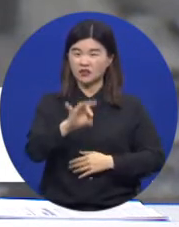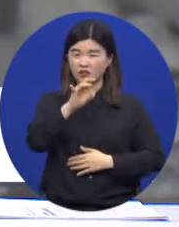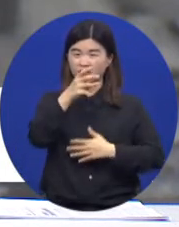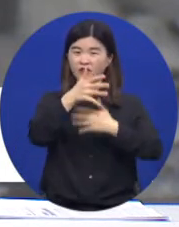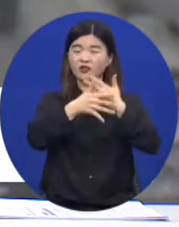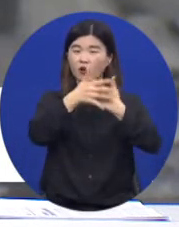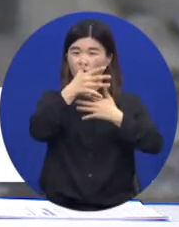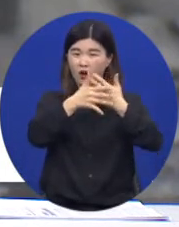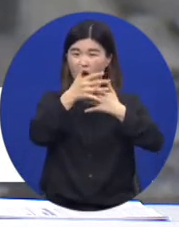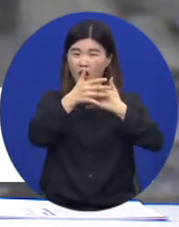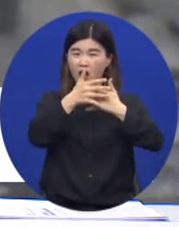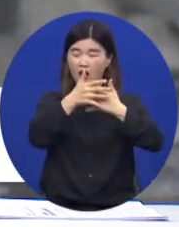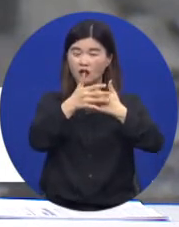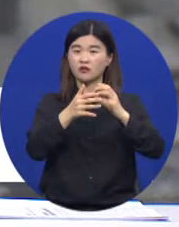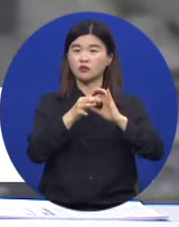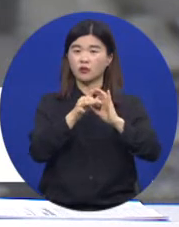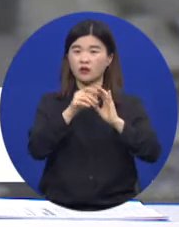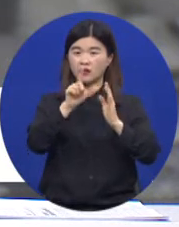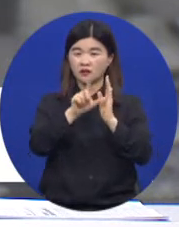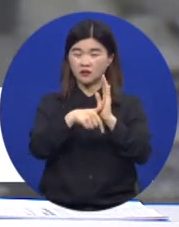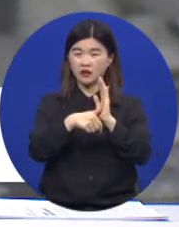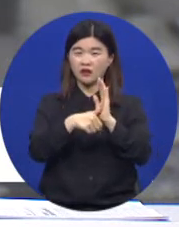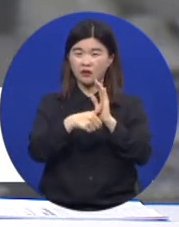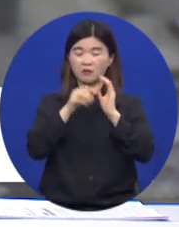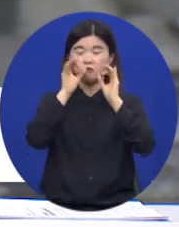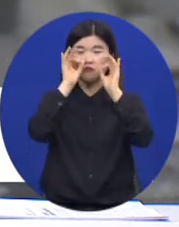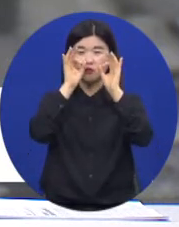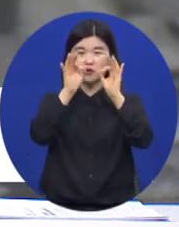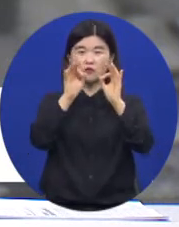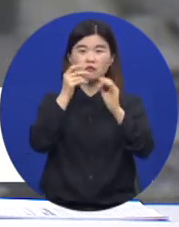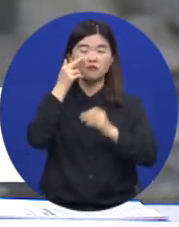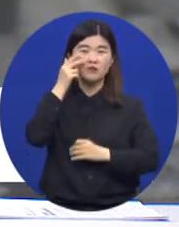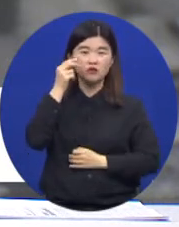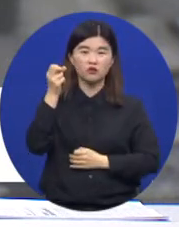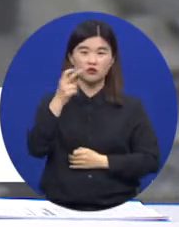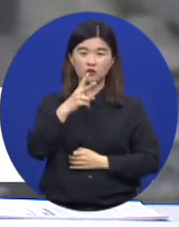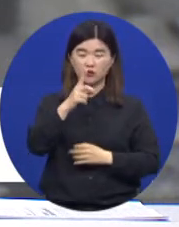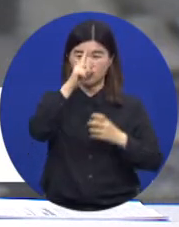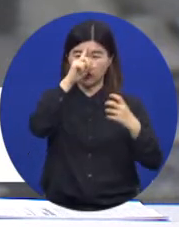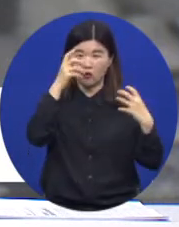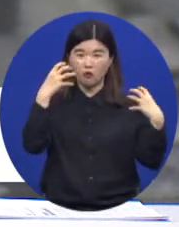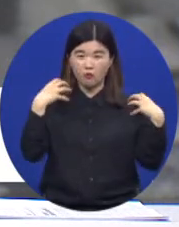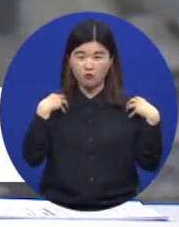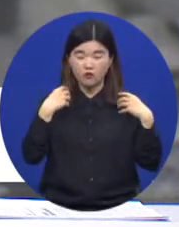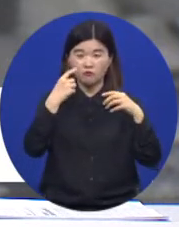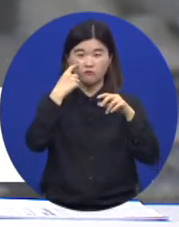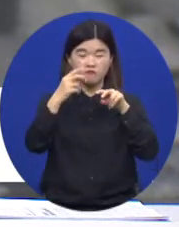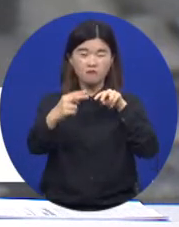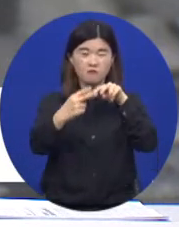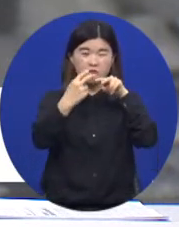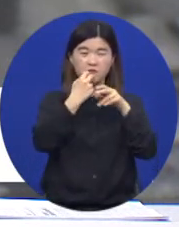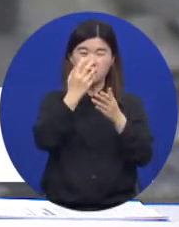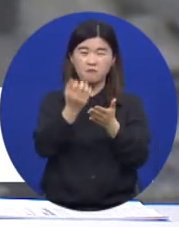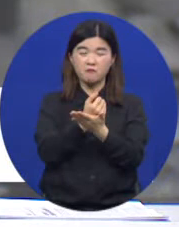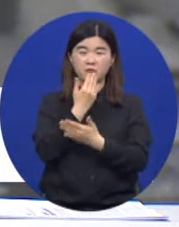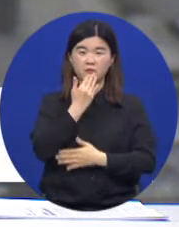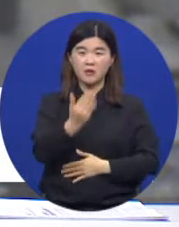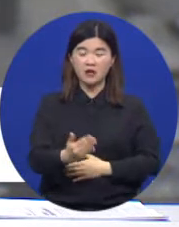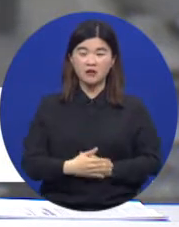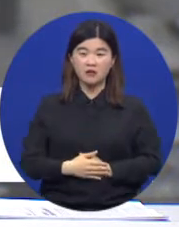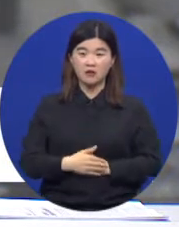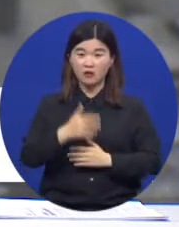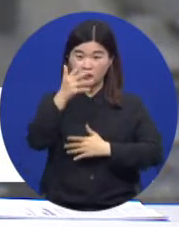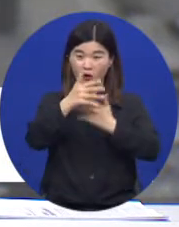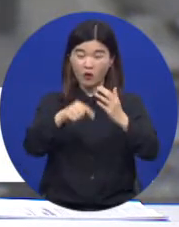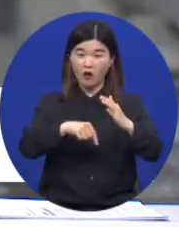극영화로 영화를 통해 당시 4.3을 바라보는 미국과 우리 정부의 시각을 파악할 수 있는데요.